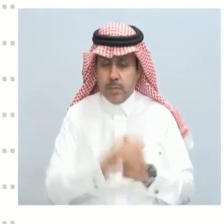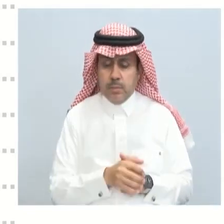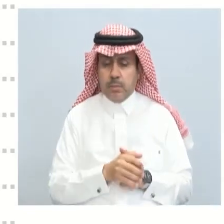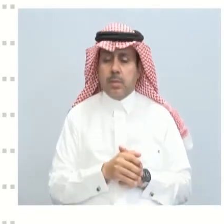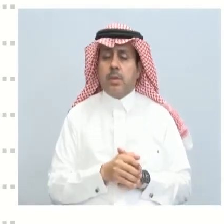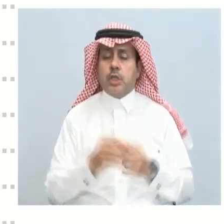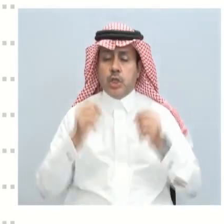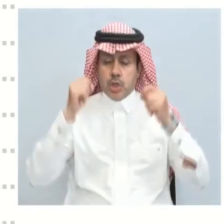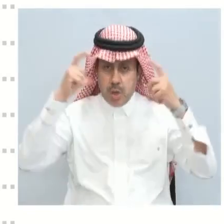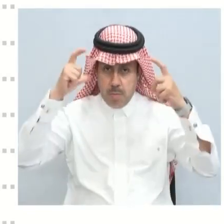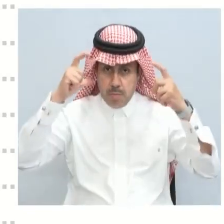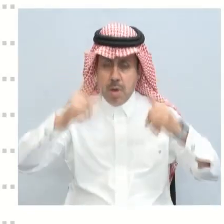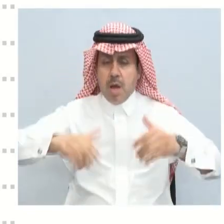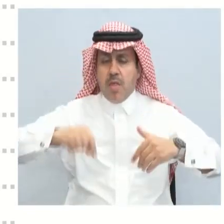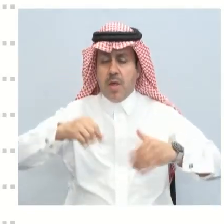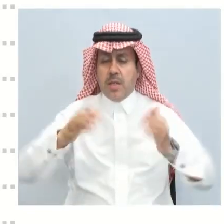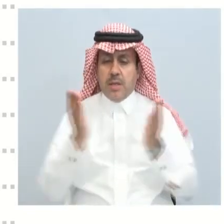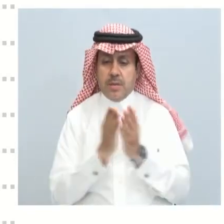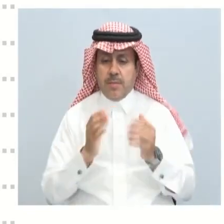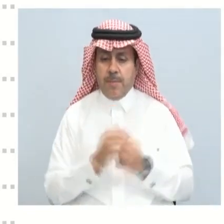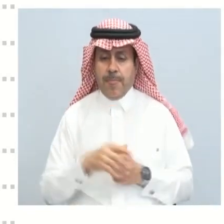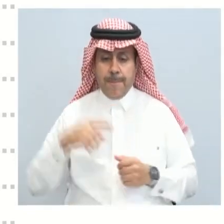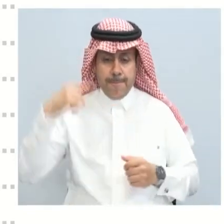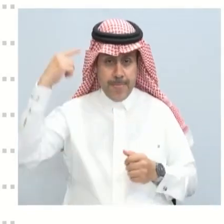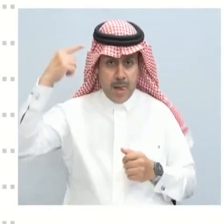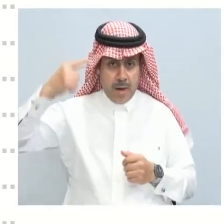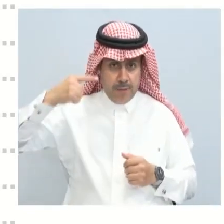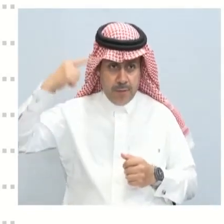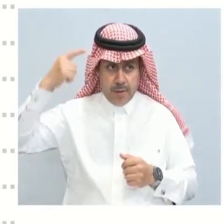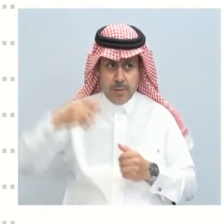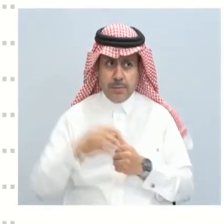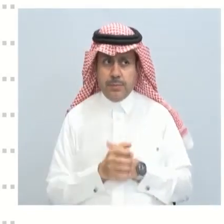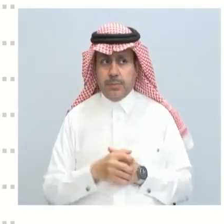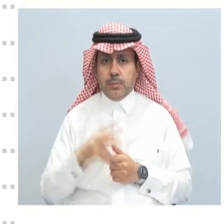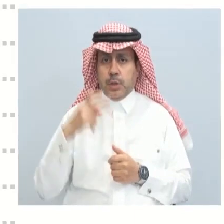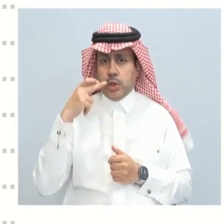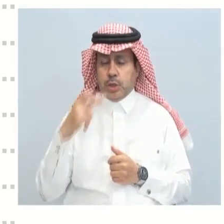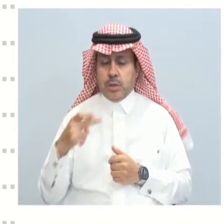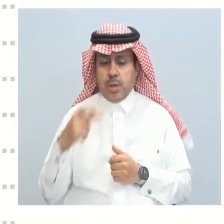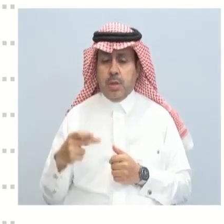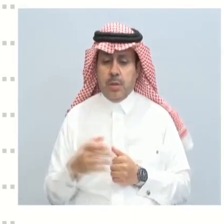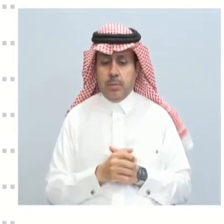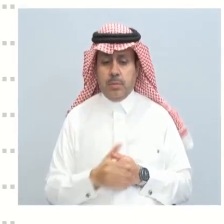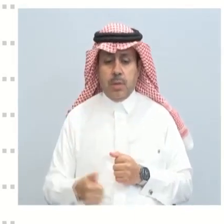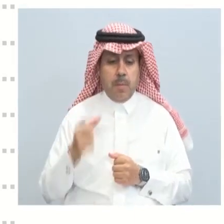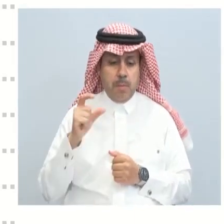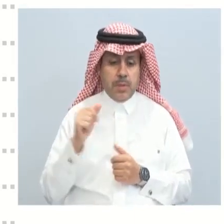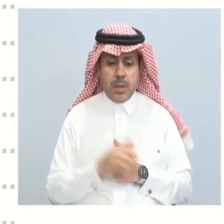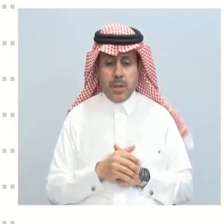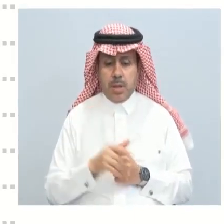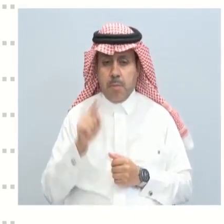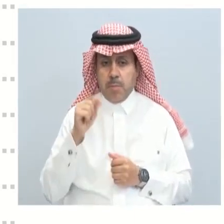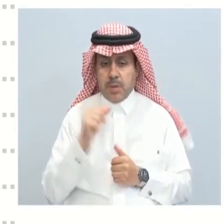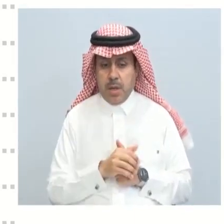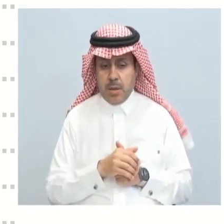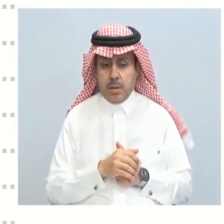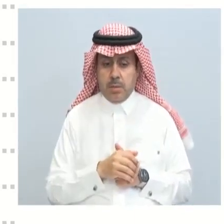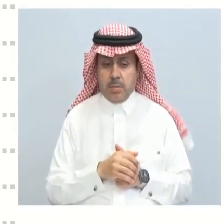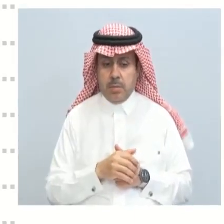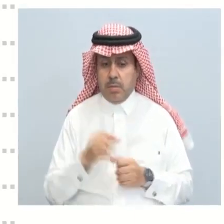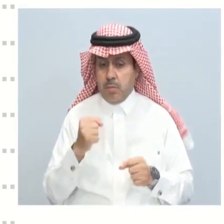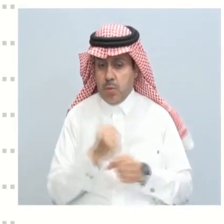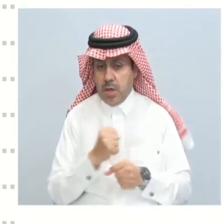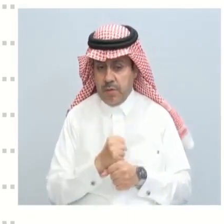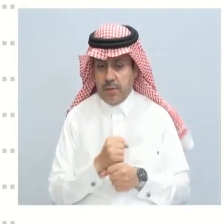استيعاب هذا الدرس هنا فكر ايها الطالب في ايجاد حلول ابداعيه كبدائل للمخالفات